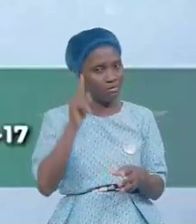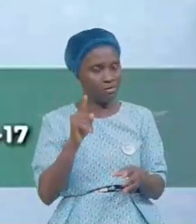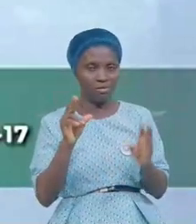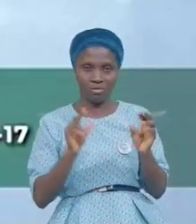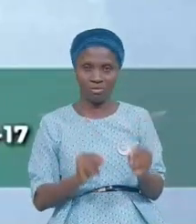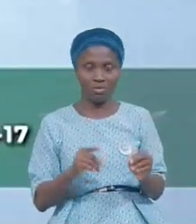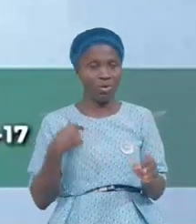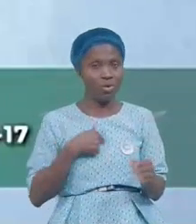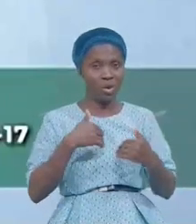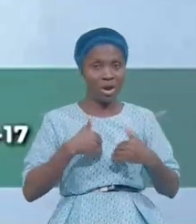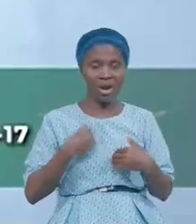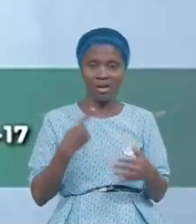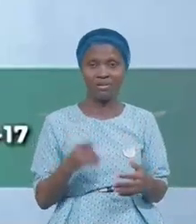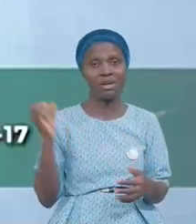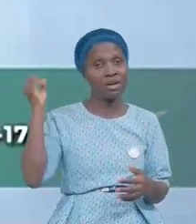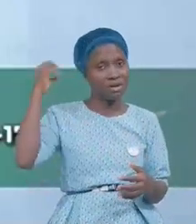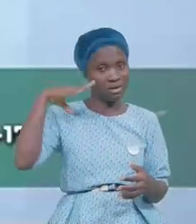Nous avons la grâce